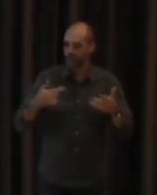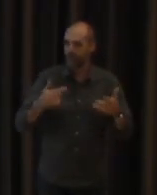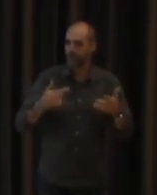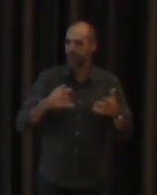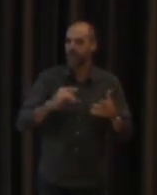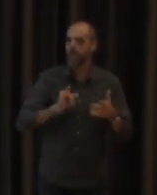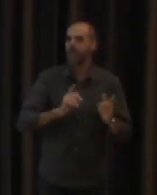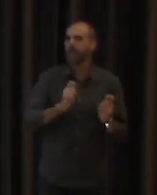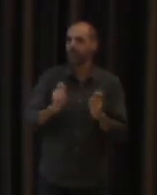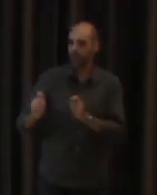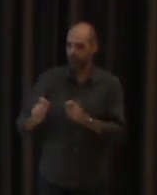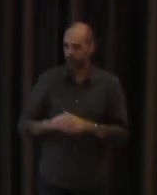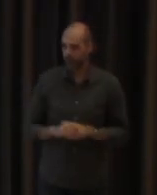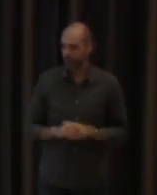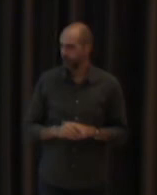a 22.